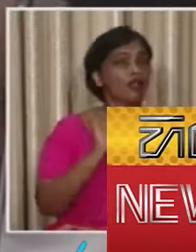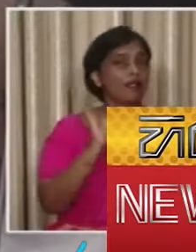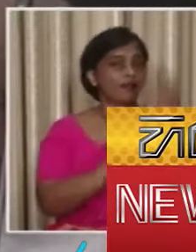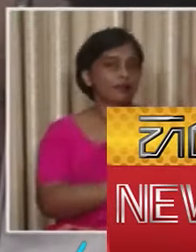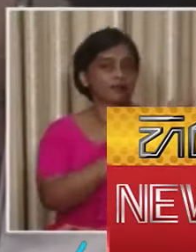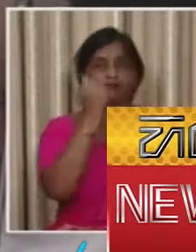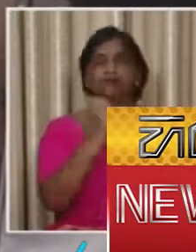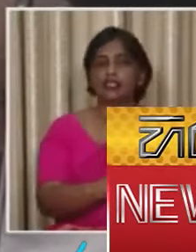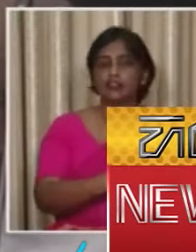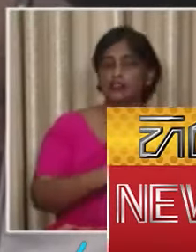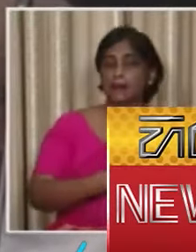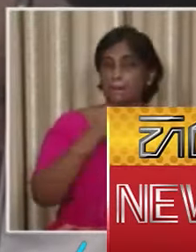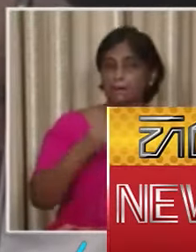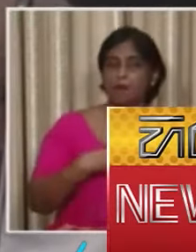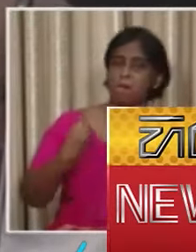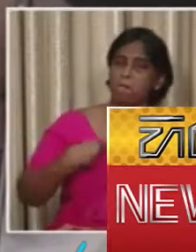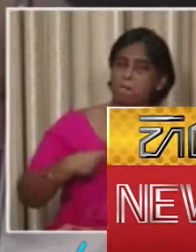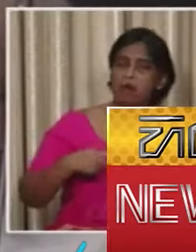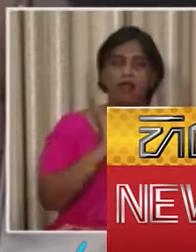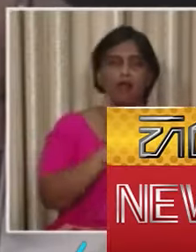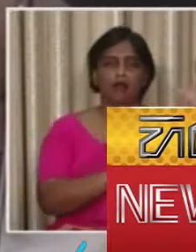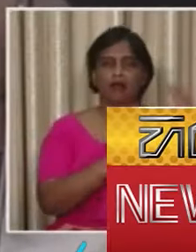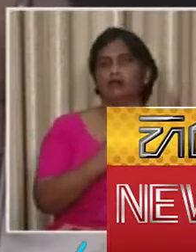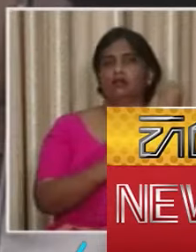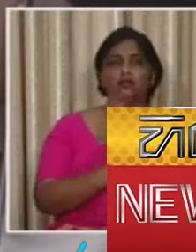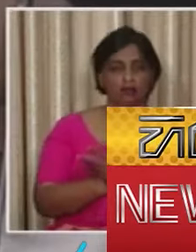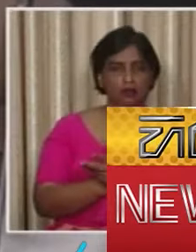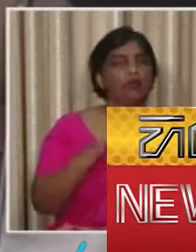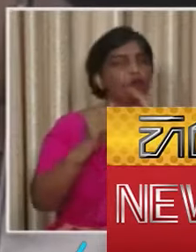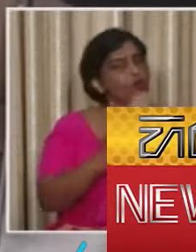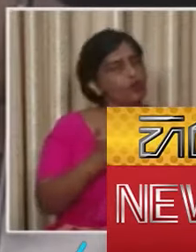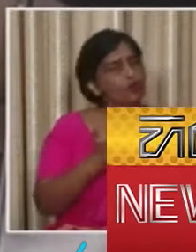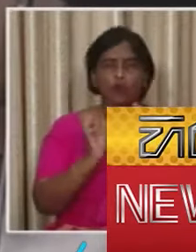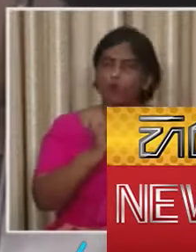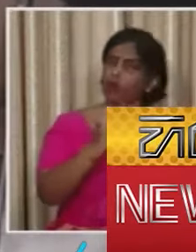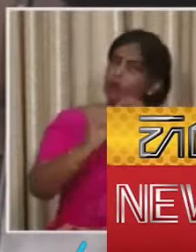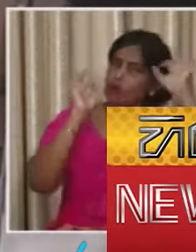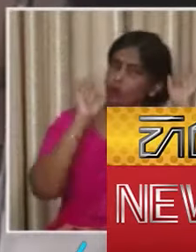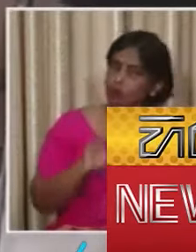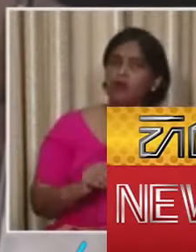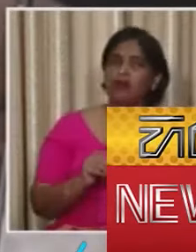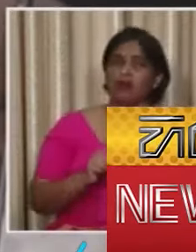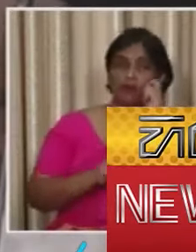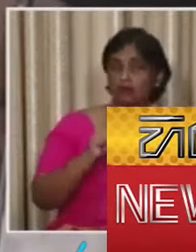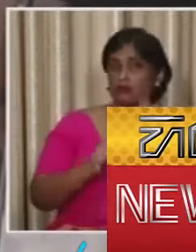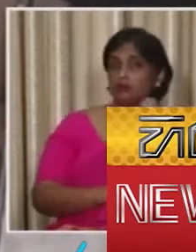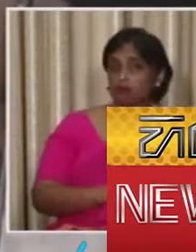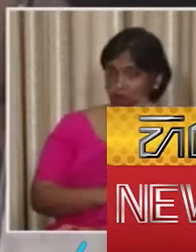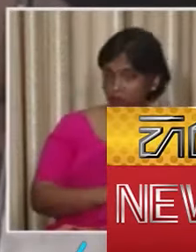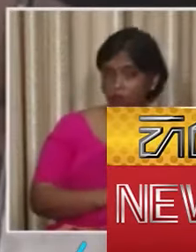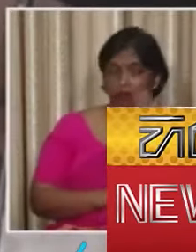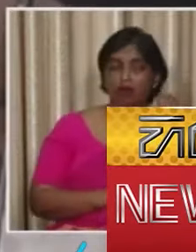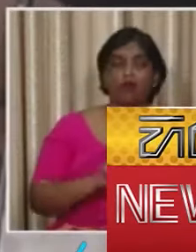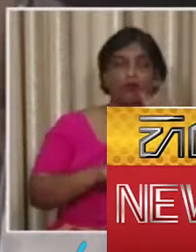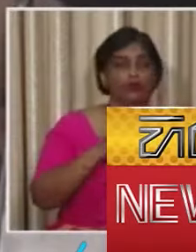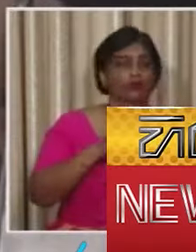යොදාගත්තා, රාජ්‍ය ව්‍යවසායෙන් පාඩු පියවන්න ණය යොදාගත්තා. මේ ඔක්කොම නොකර අපිට අස්වැසුම දෙන්න පුළුවන් වුණා,